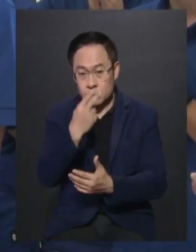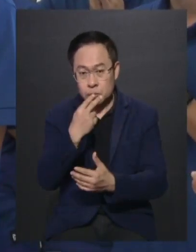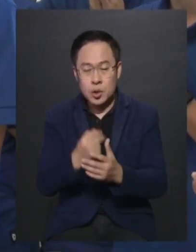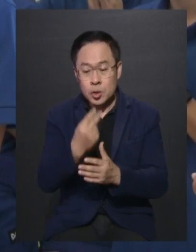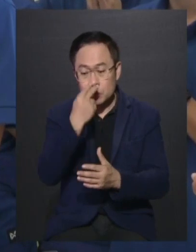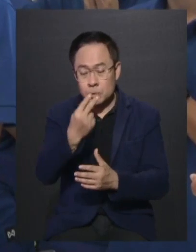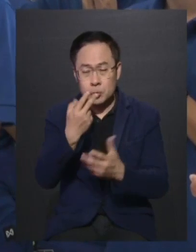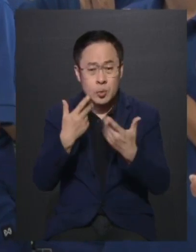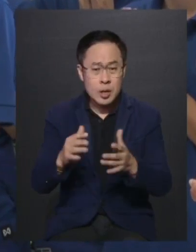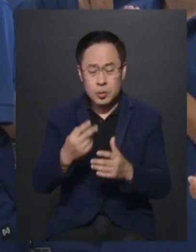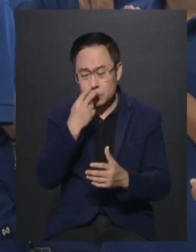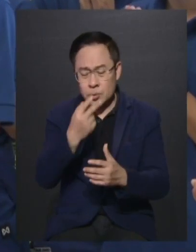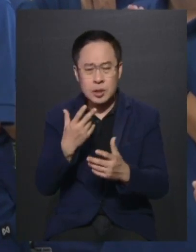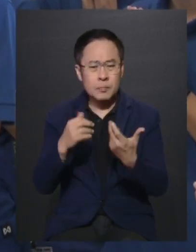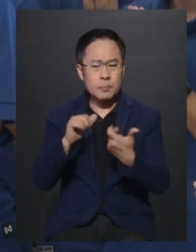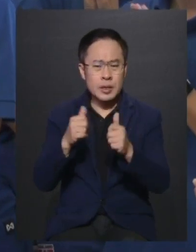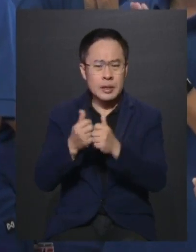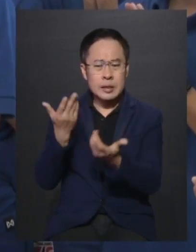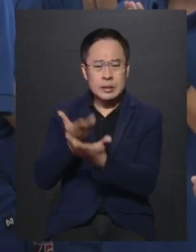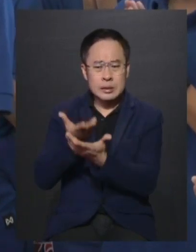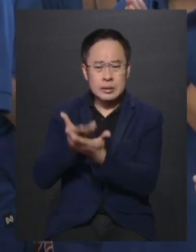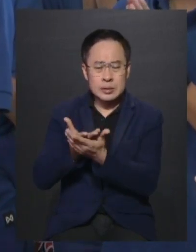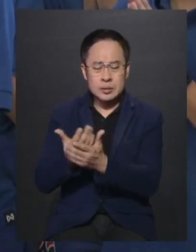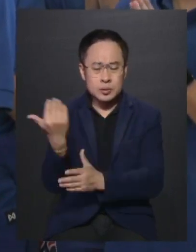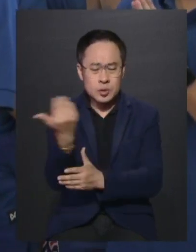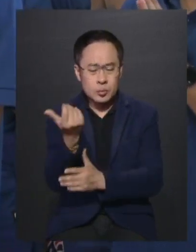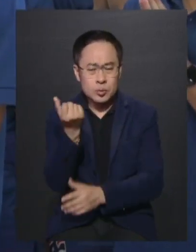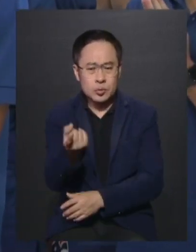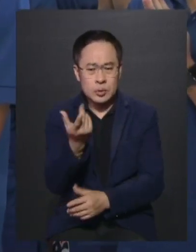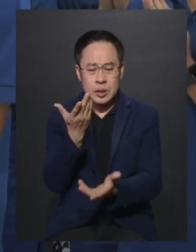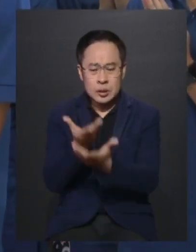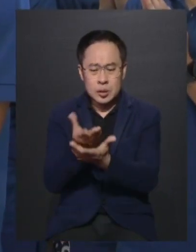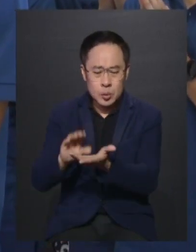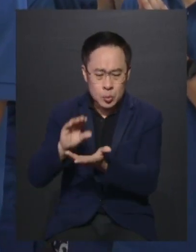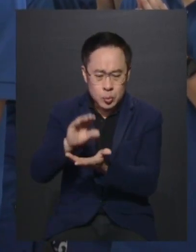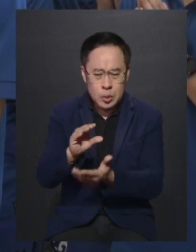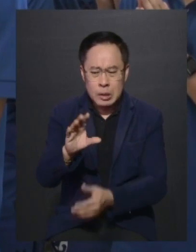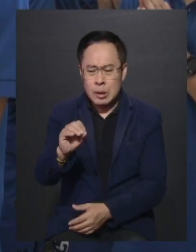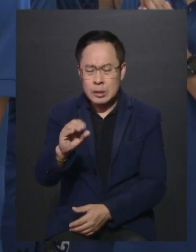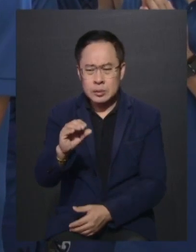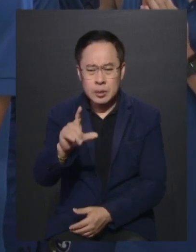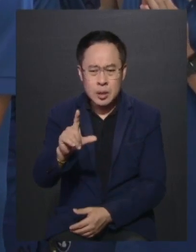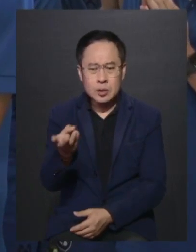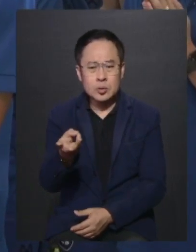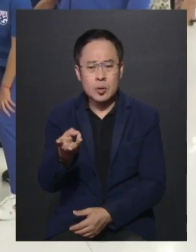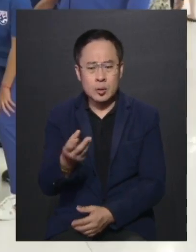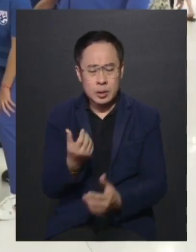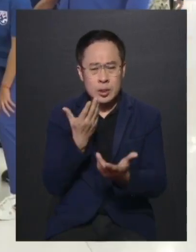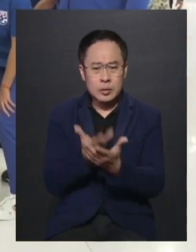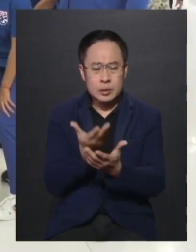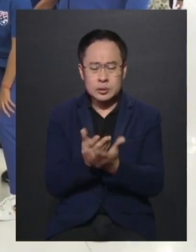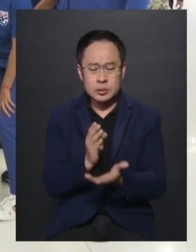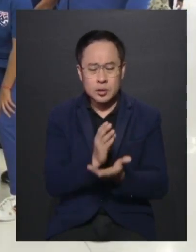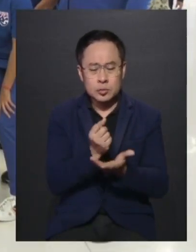คุ้มทุนของผู้ถือลิขสิทธิ์ที่จะไปต่อยอดหารายได้เราเองก็ต้องการสนับสนุนสโมสรให้มากที่สุ